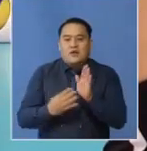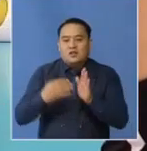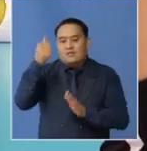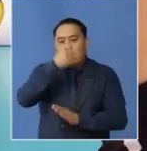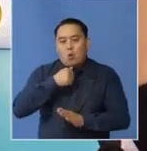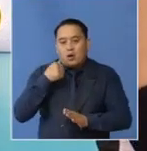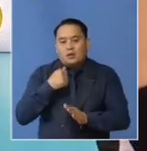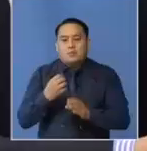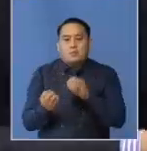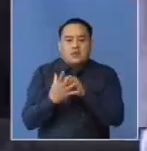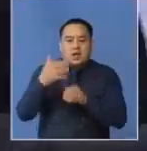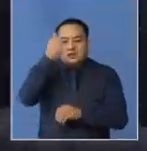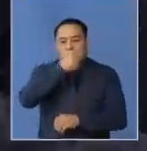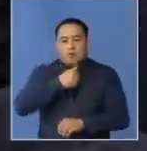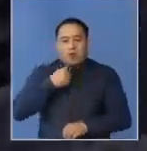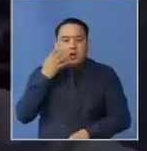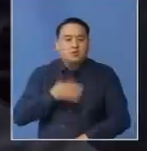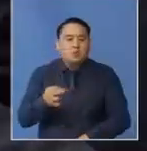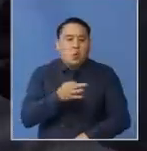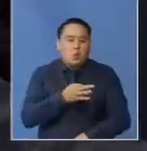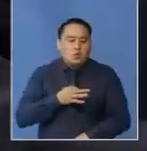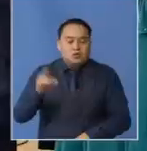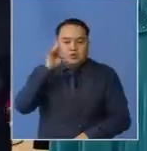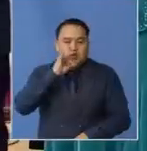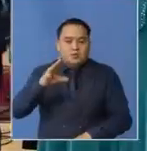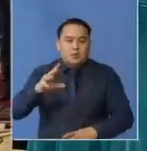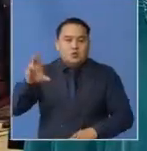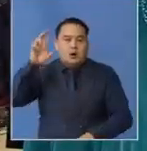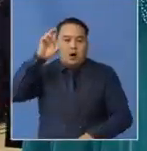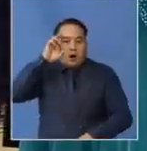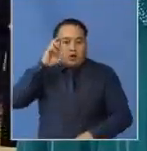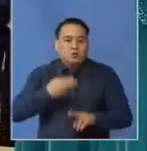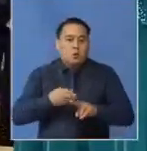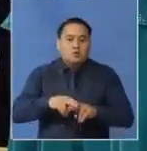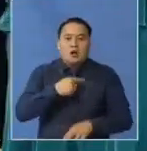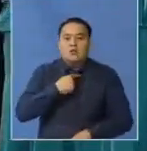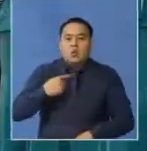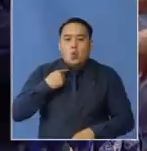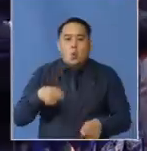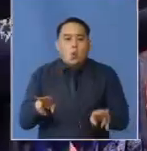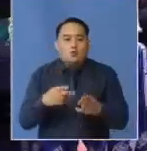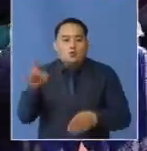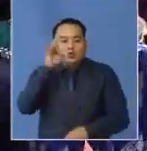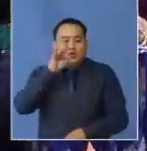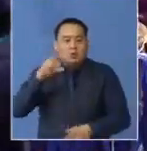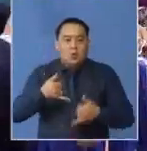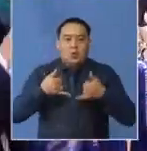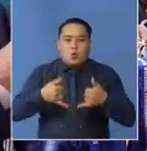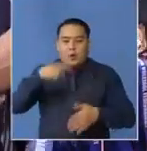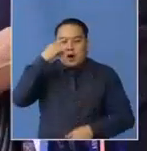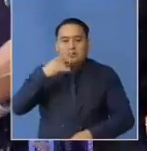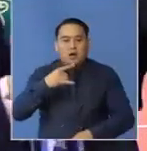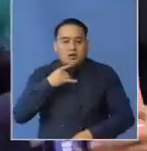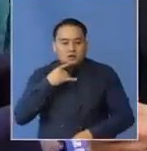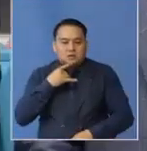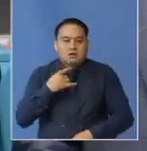по 2015 годы ЖТСУ становился чемпионом страны. В те же годы талдыкурганский клуб был чемпионом Кубка Казахстана, а